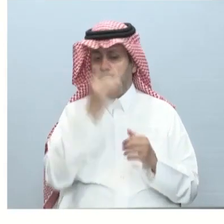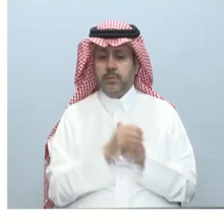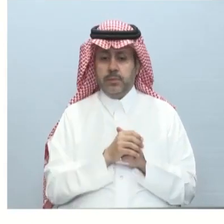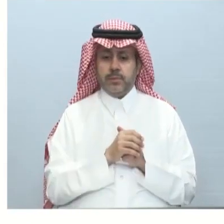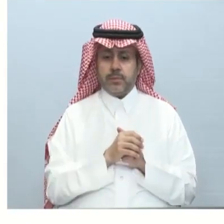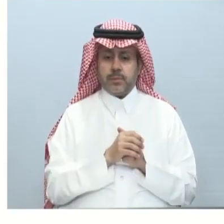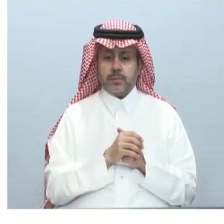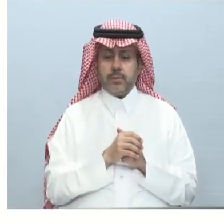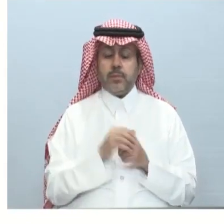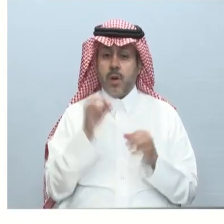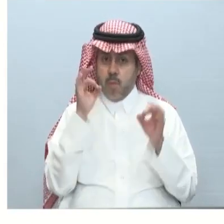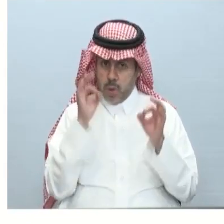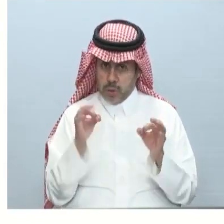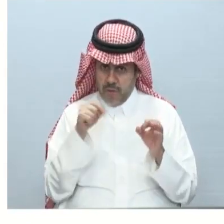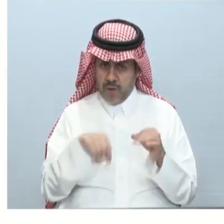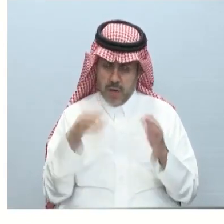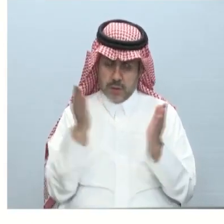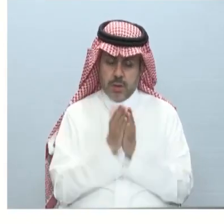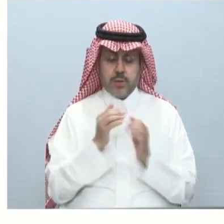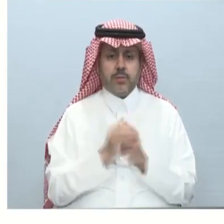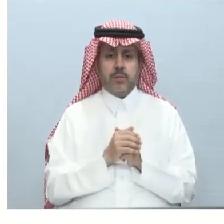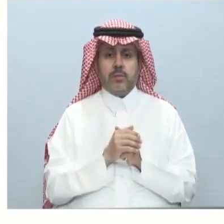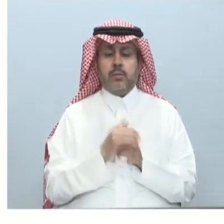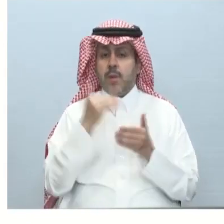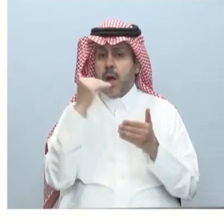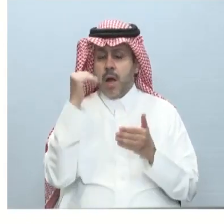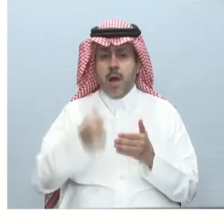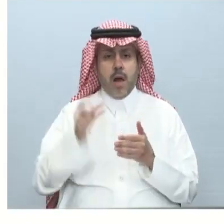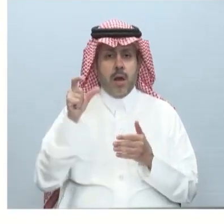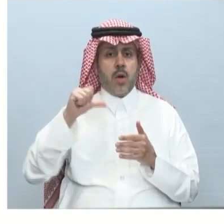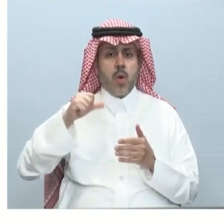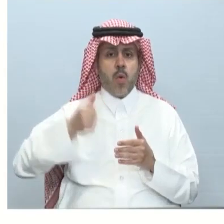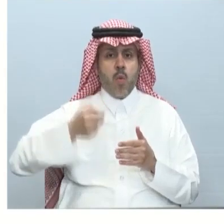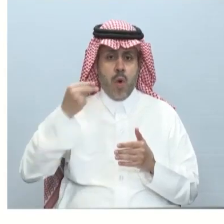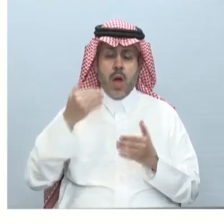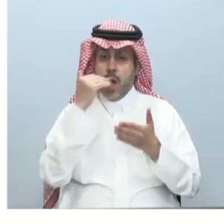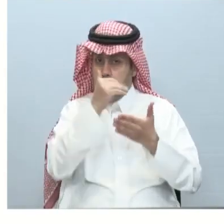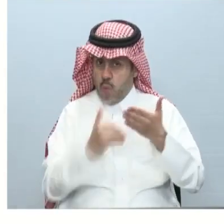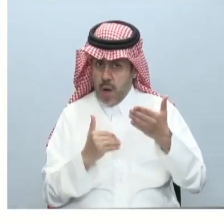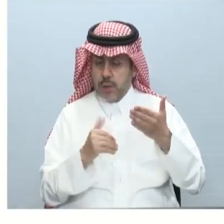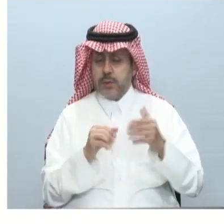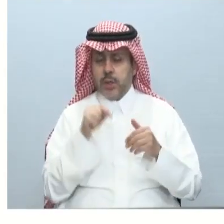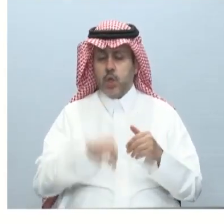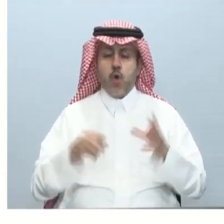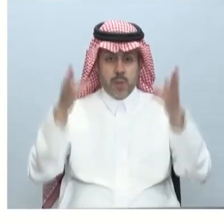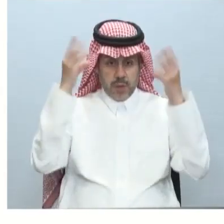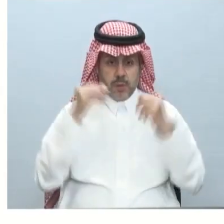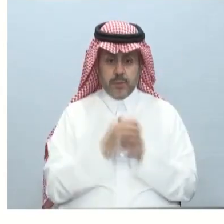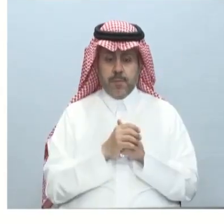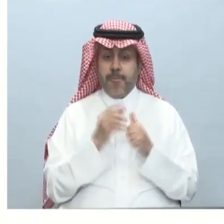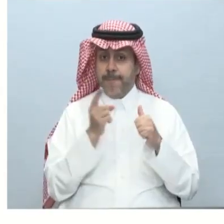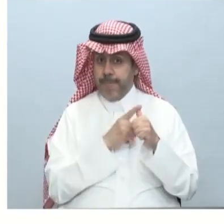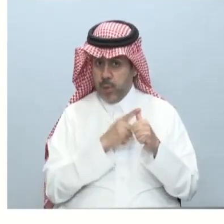وهو صلب الدرس طيب ما هي الانواع التي سنذكرها و ن تملها معا باذن الله